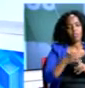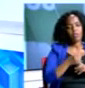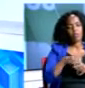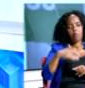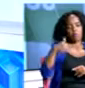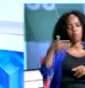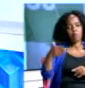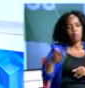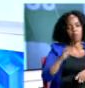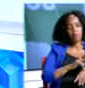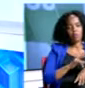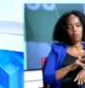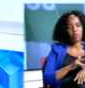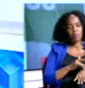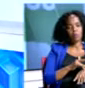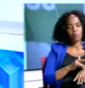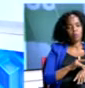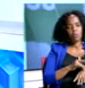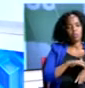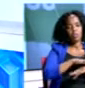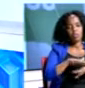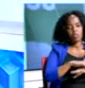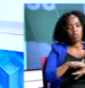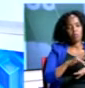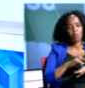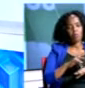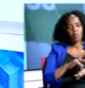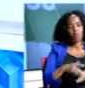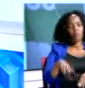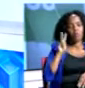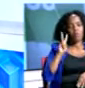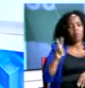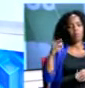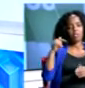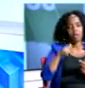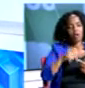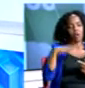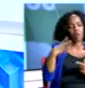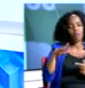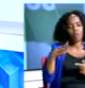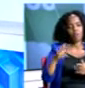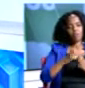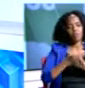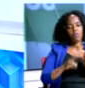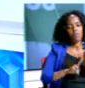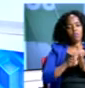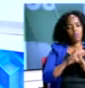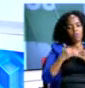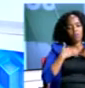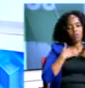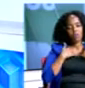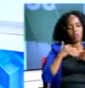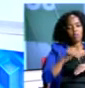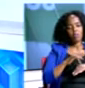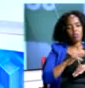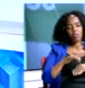booda mallattoo irratti mul'achuudhaaf guyyoota 2-14 fudhata. Kanaaf namni osoo vaayirasii qabaatee illee mallattoon osoo